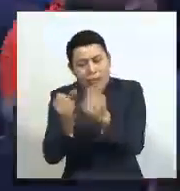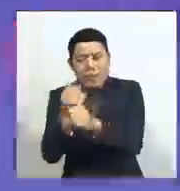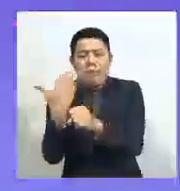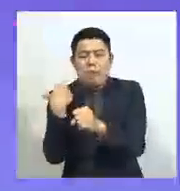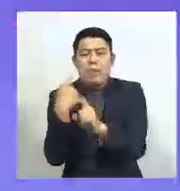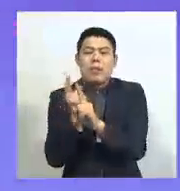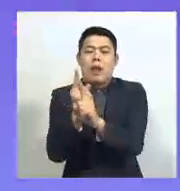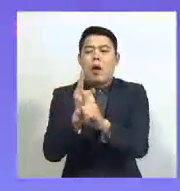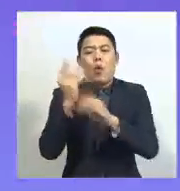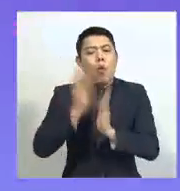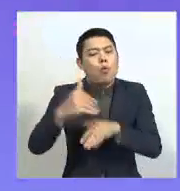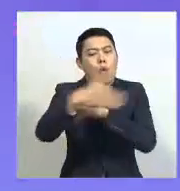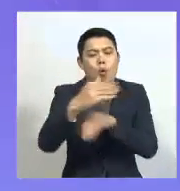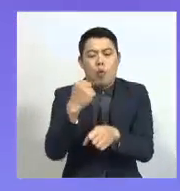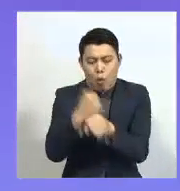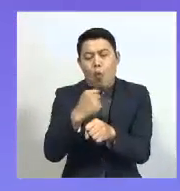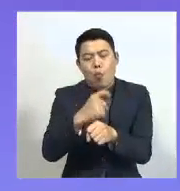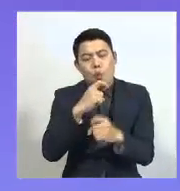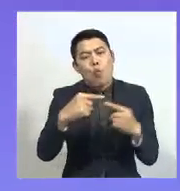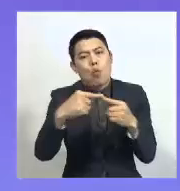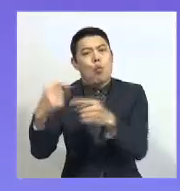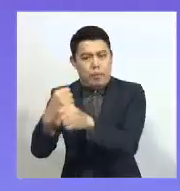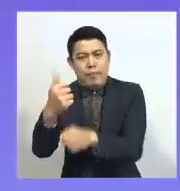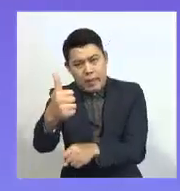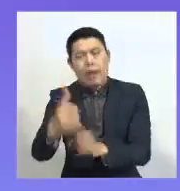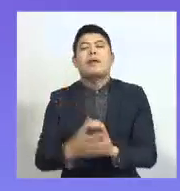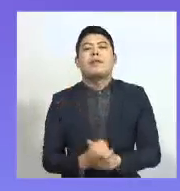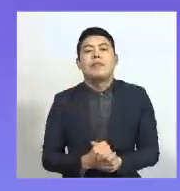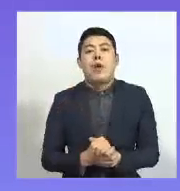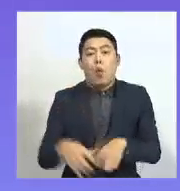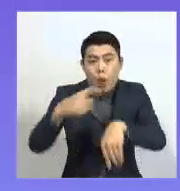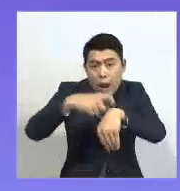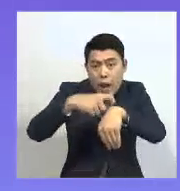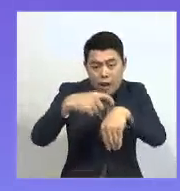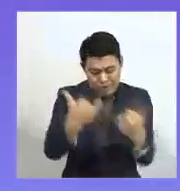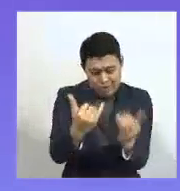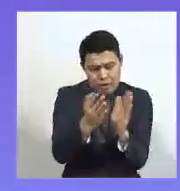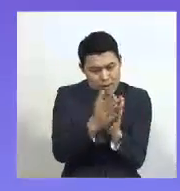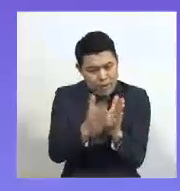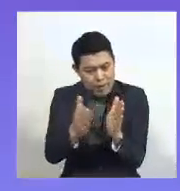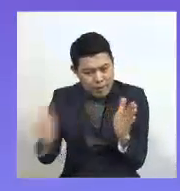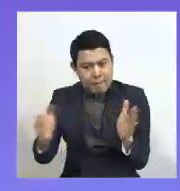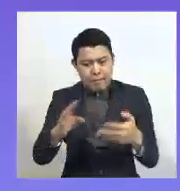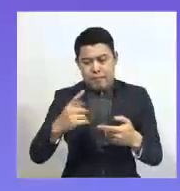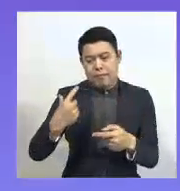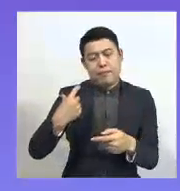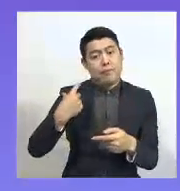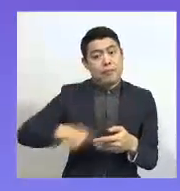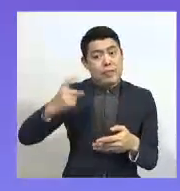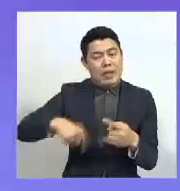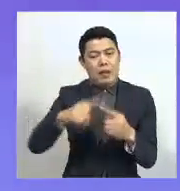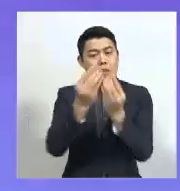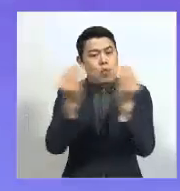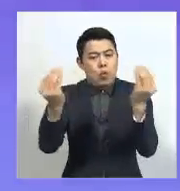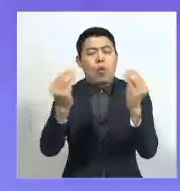นเป็นในส่วนของโควต้าคนนอกก็ยังคงทำงานได้อยู่ในเรื่องนี้ต่อไปทีนี้มาดูไทม์ไลน์หลังจากนี้ต่อไปที่ศาลรัฐธรรมนูญได้มีคำตัดสินใน